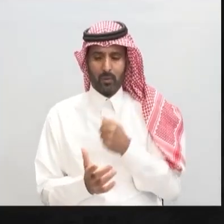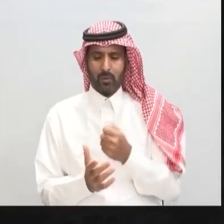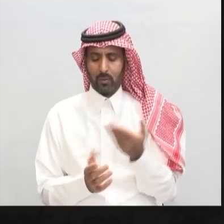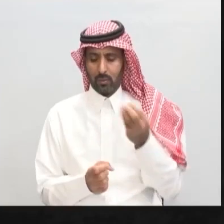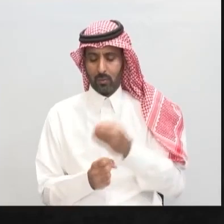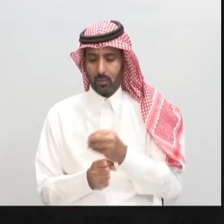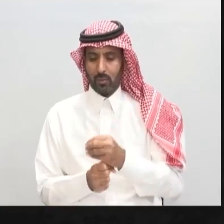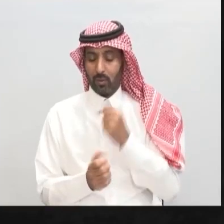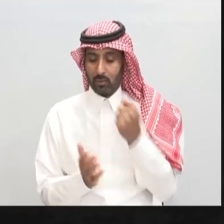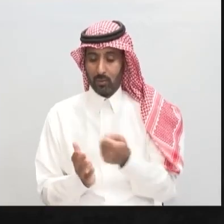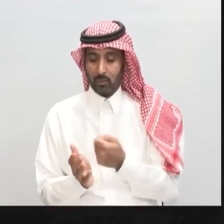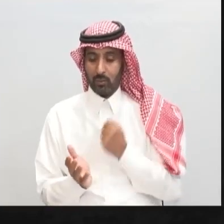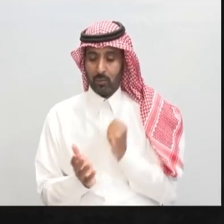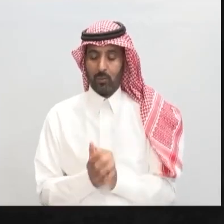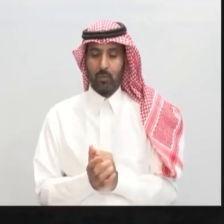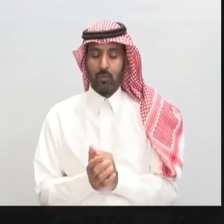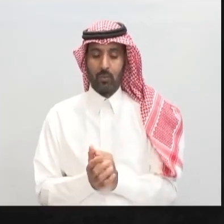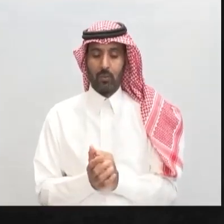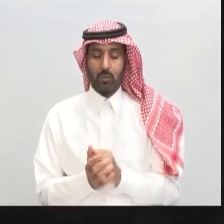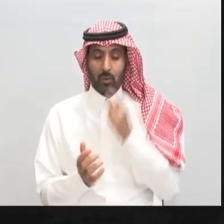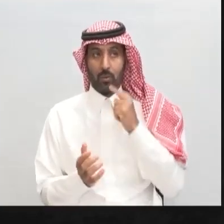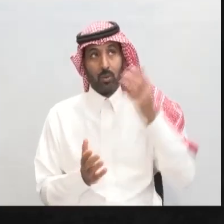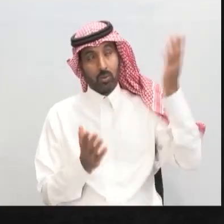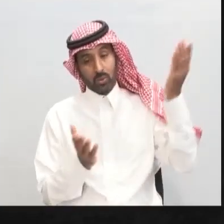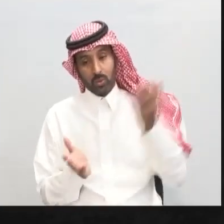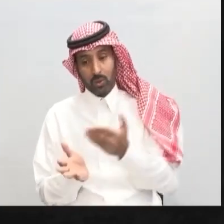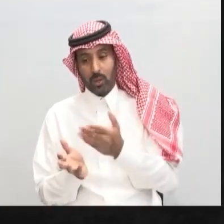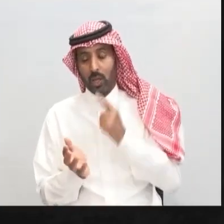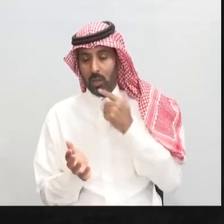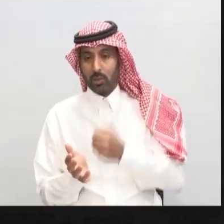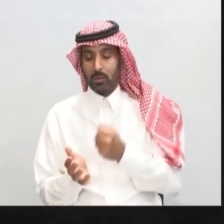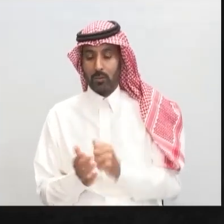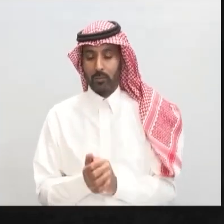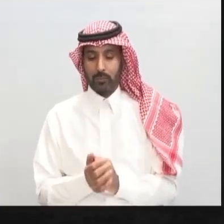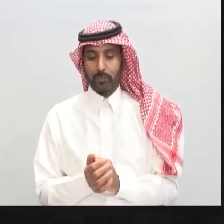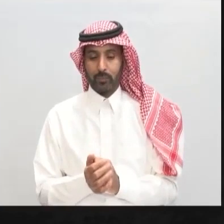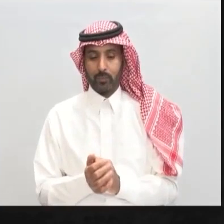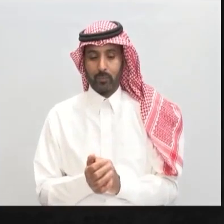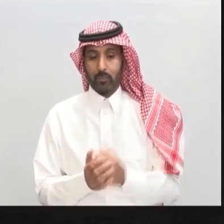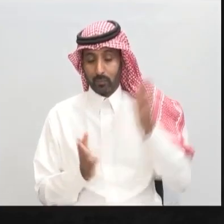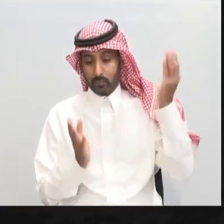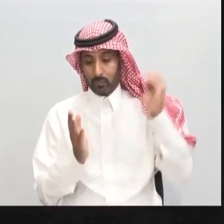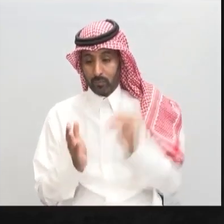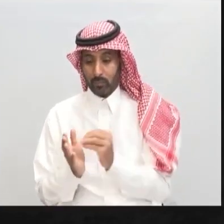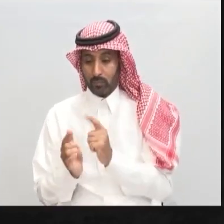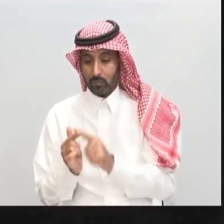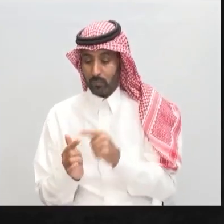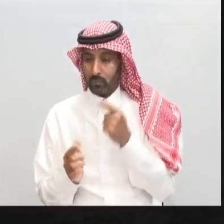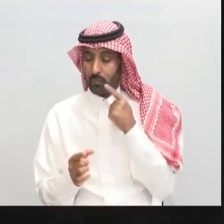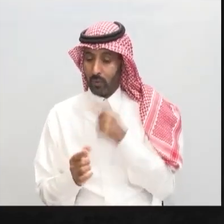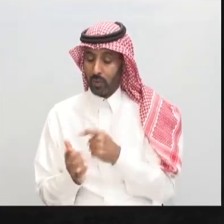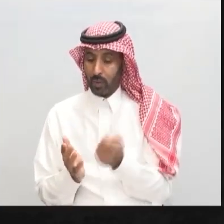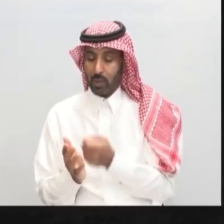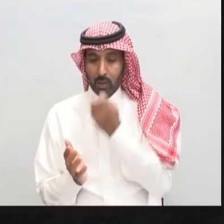وسلم من القران الكريم وما انزل عليه عليه الصلاه والسلام فاذا انزل عليه عليه الصلاه والسلام